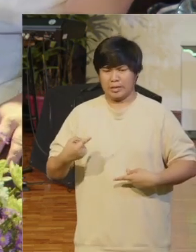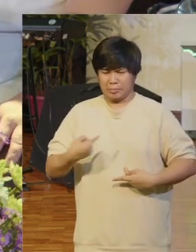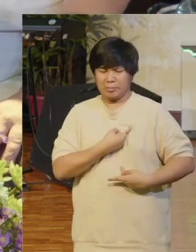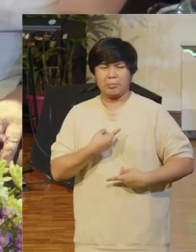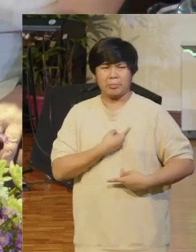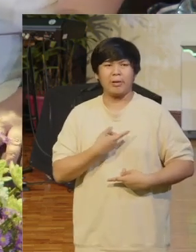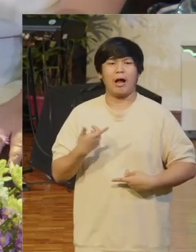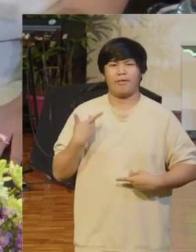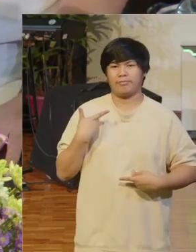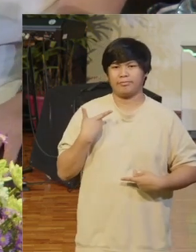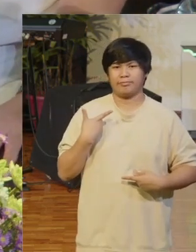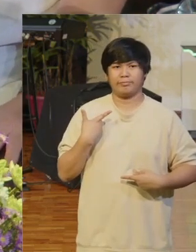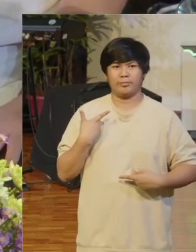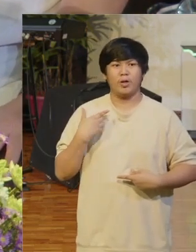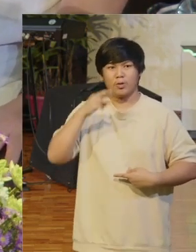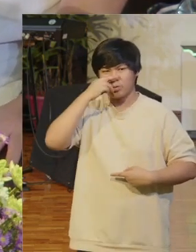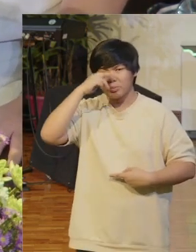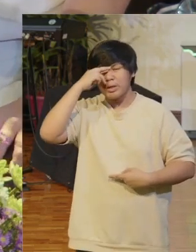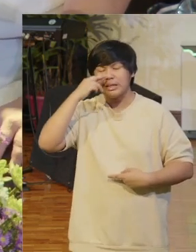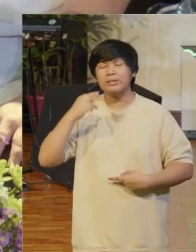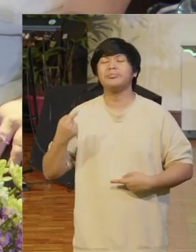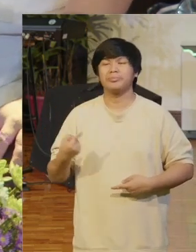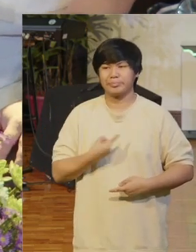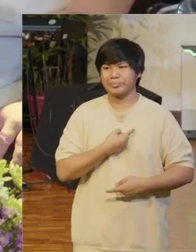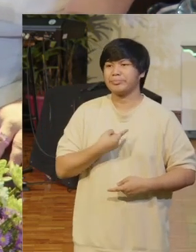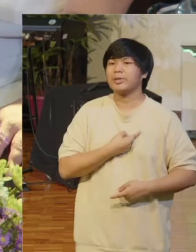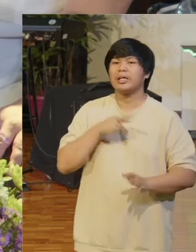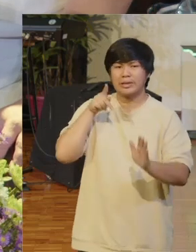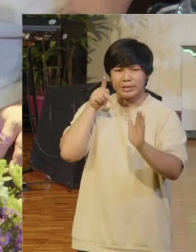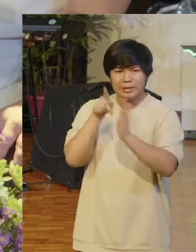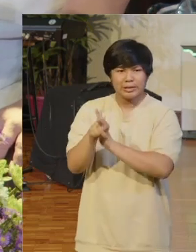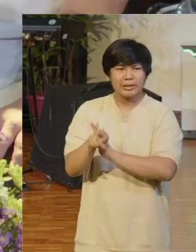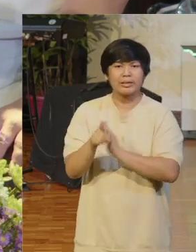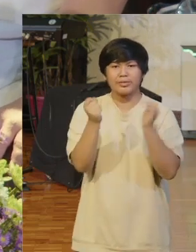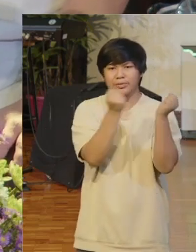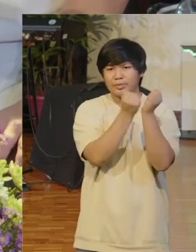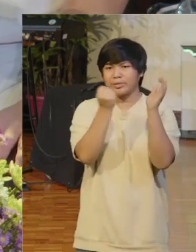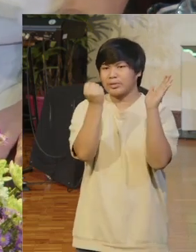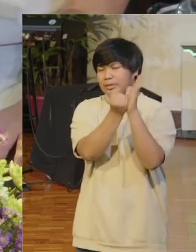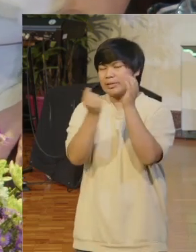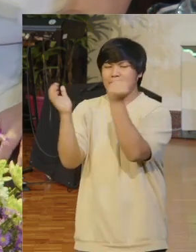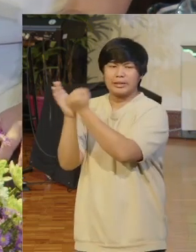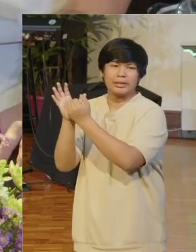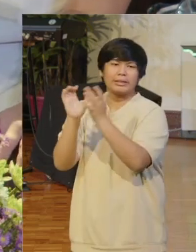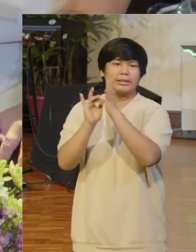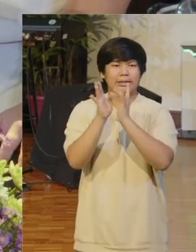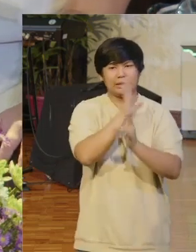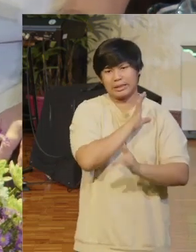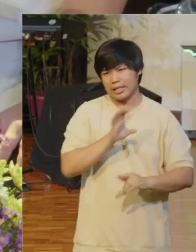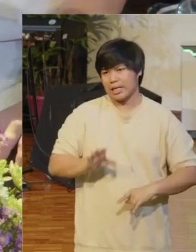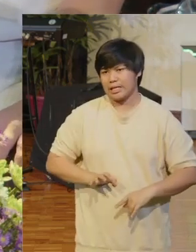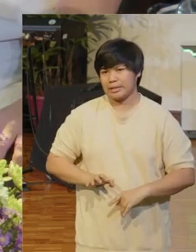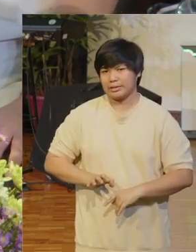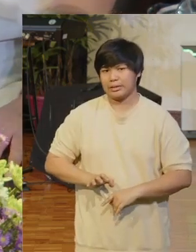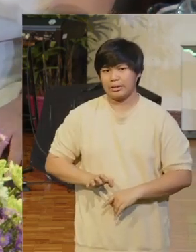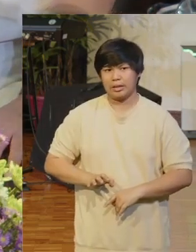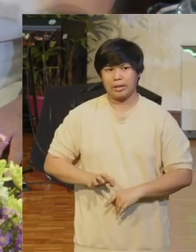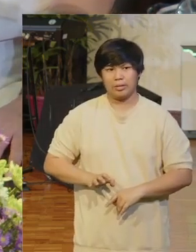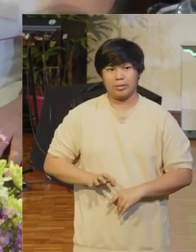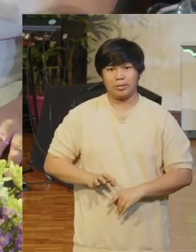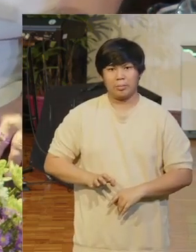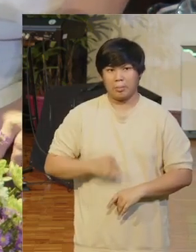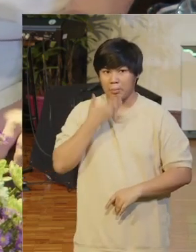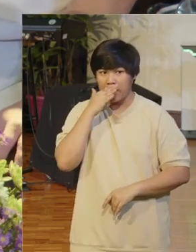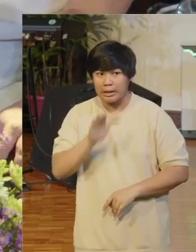Pilate, the Roman guards, they killed and crucified Christ. Ginawa ba nila ay